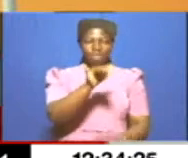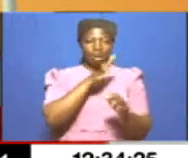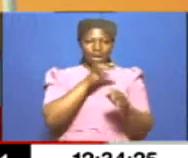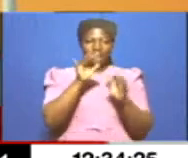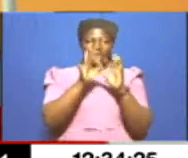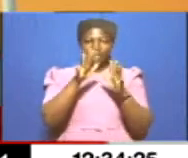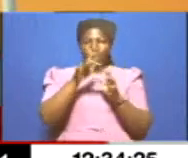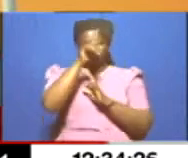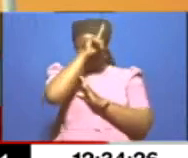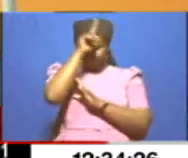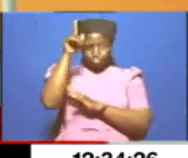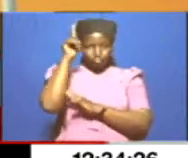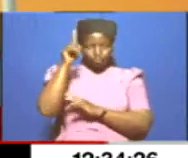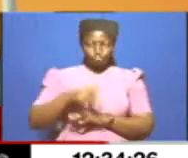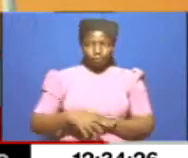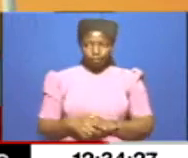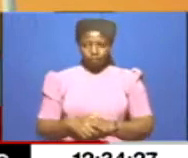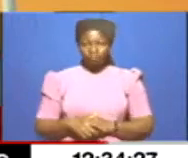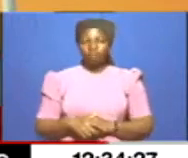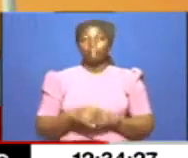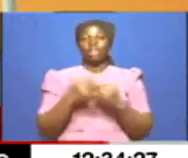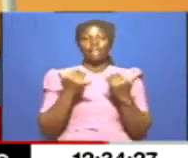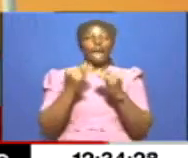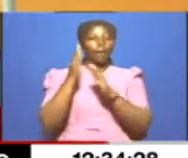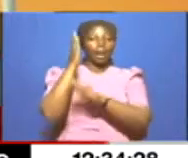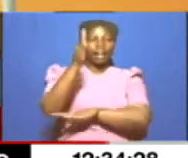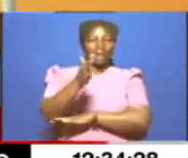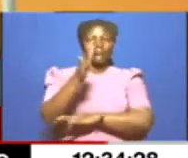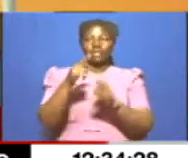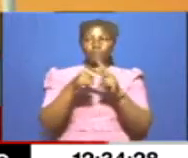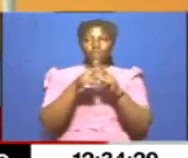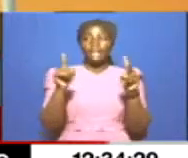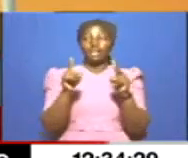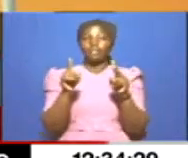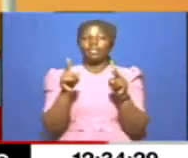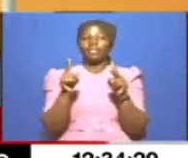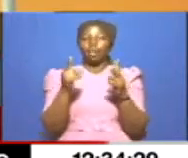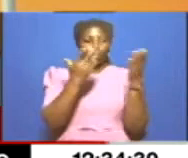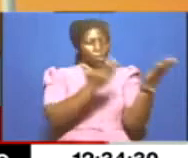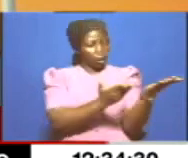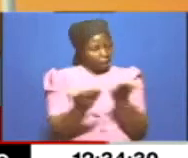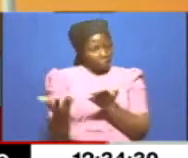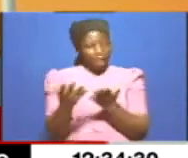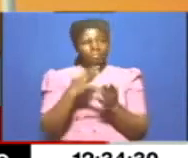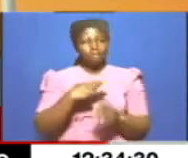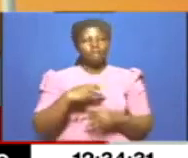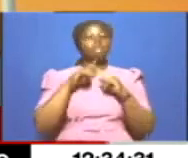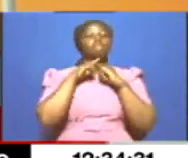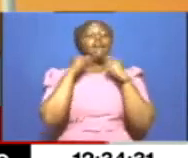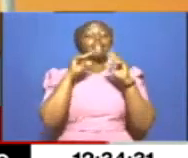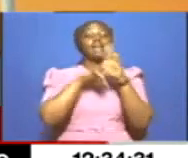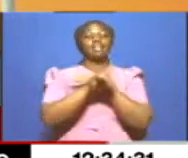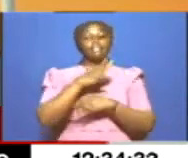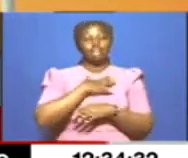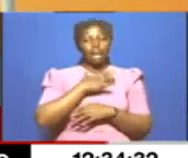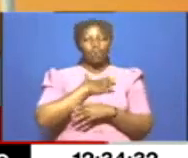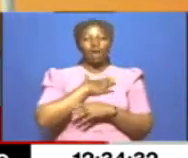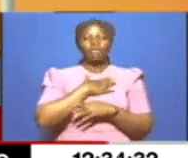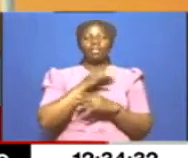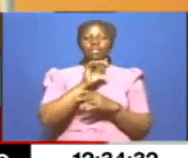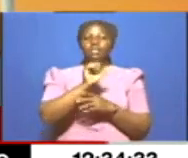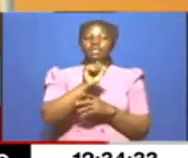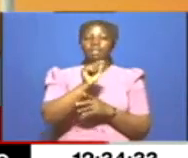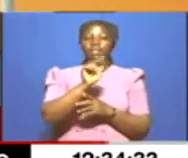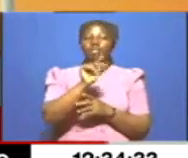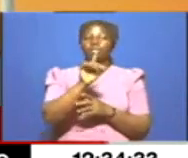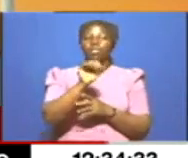ni Lucy Mwaura. Na basi moja kwa moja tukianza, karibu sana mchungaji kwenye studio zetu. Pengine tunapoanza